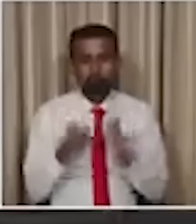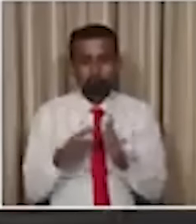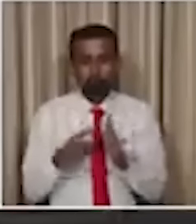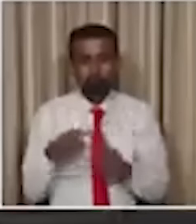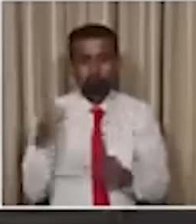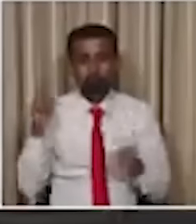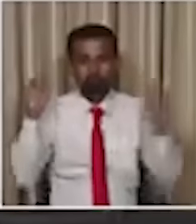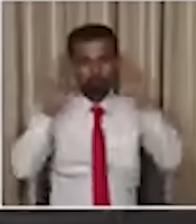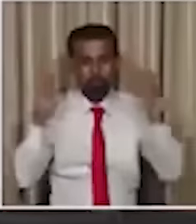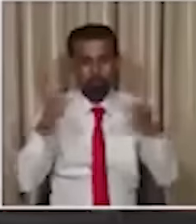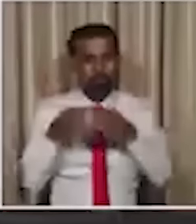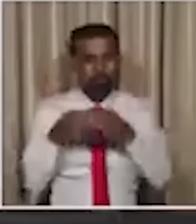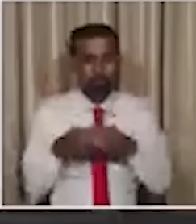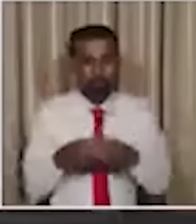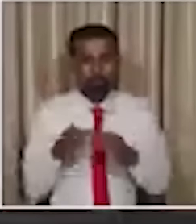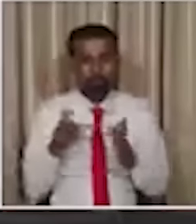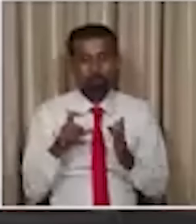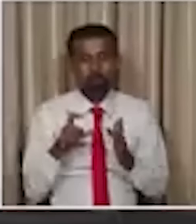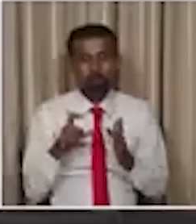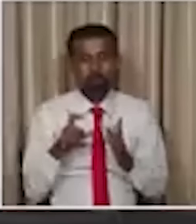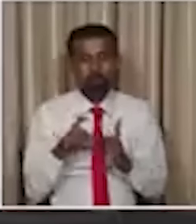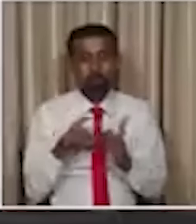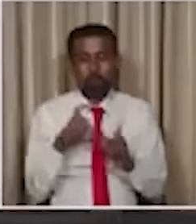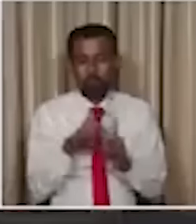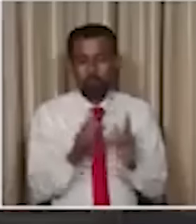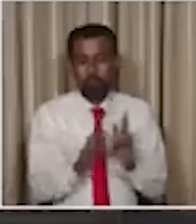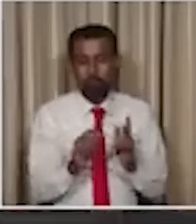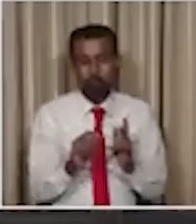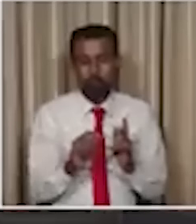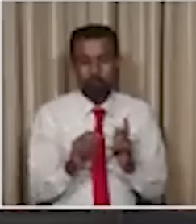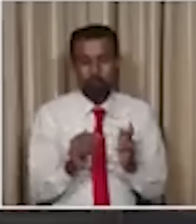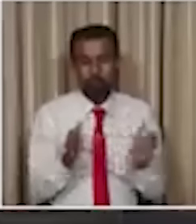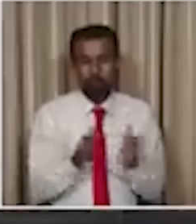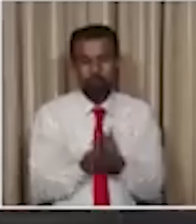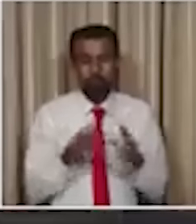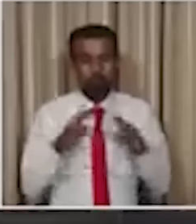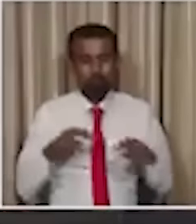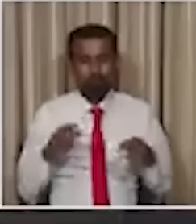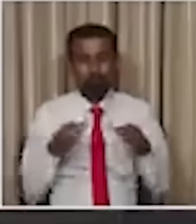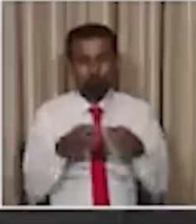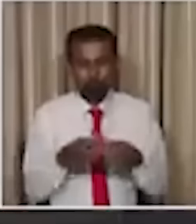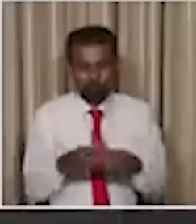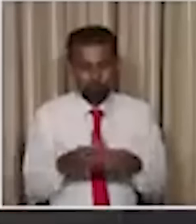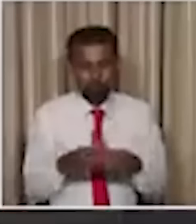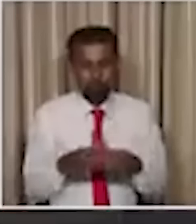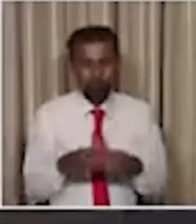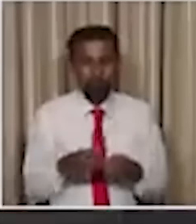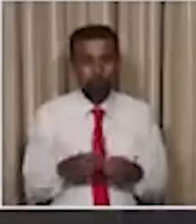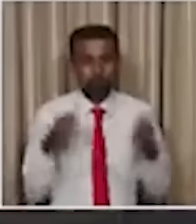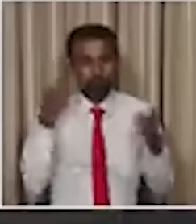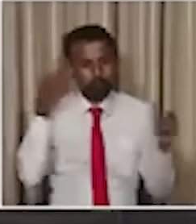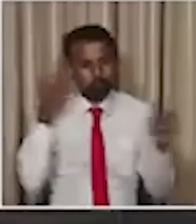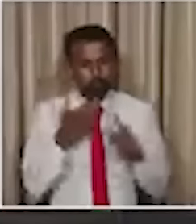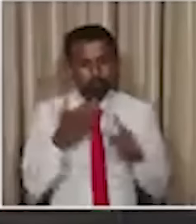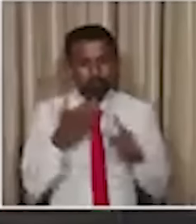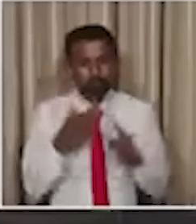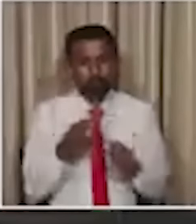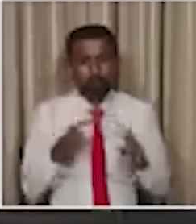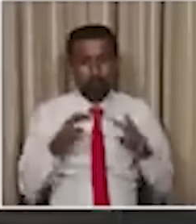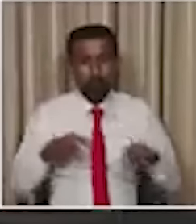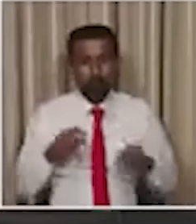ජාත්‍යන්තර විමර්ශන කණ්ඩායමක් හෝ අපරාධ පරීක්ෂණ දෙපාර්තමේන්තුව ප්‍රමුඛ විමර්ශන කණ්ඩායම හෝ ප්‍රහාර සම්බන්ධී විමර්ශන සිදු